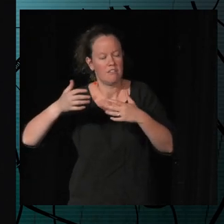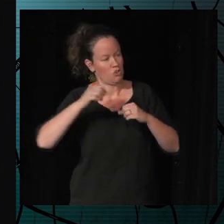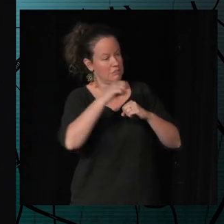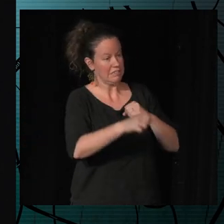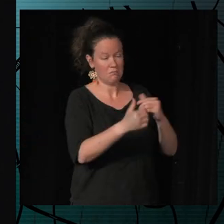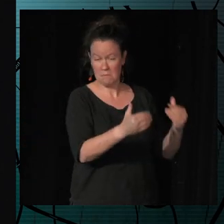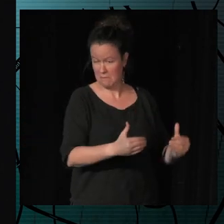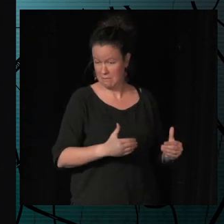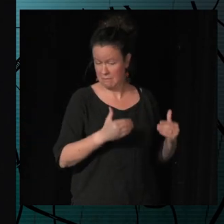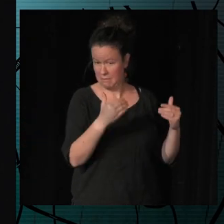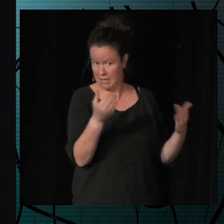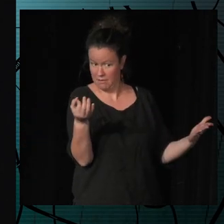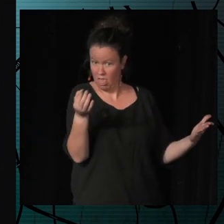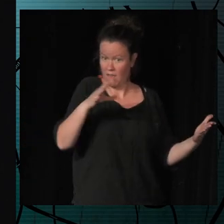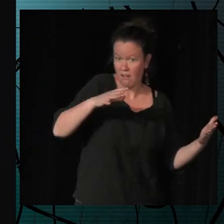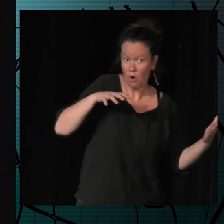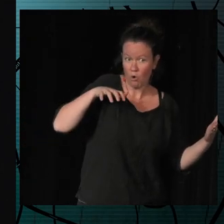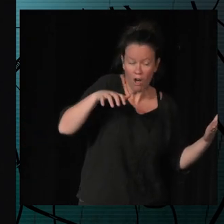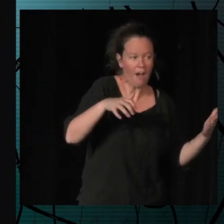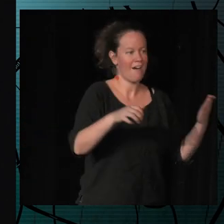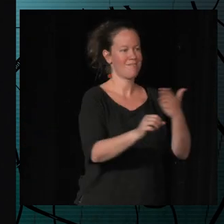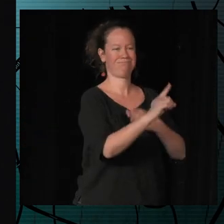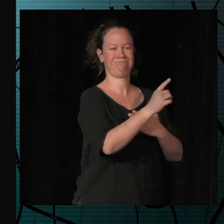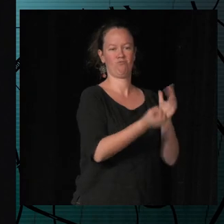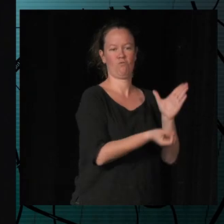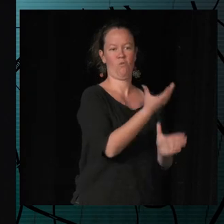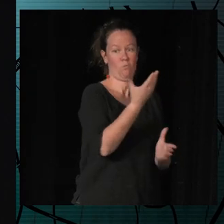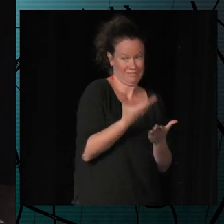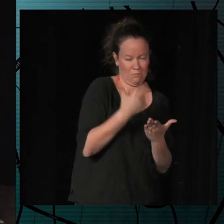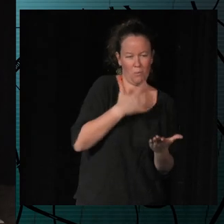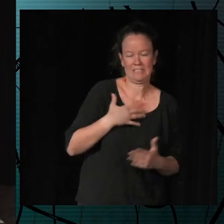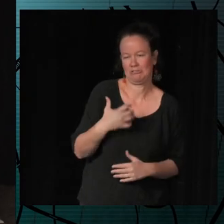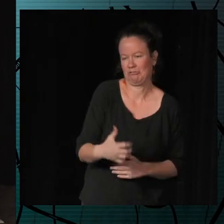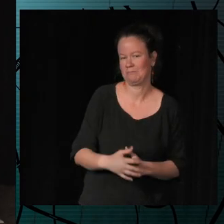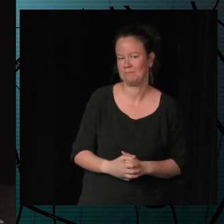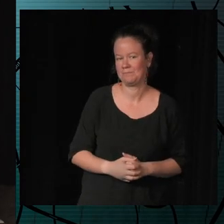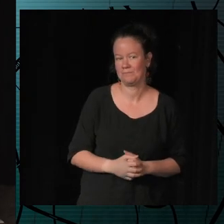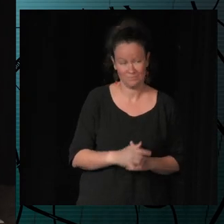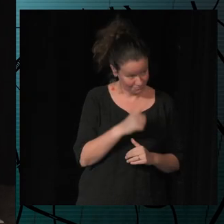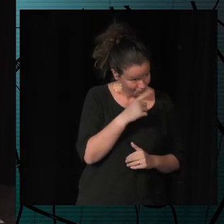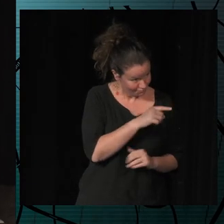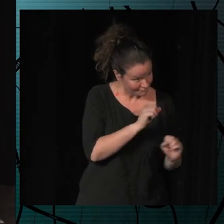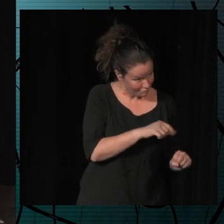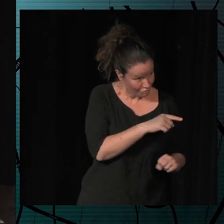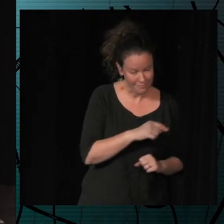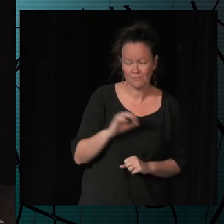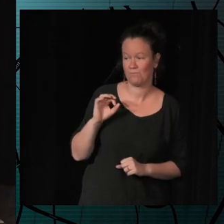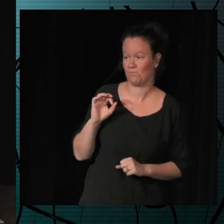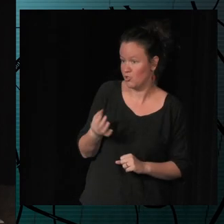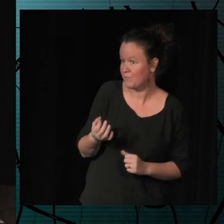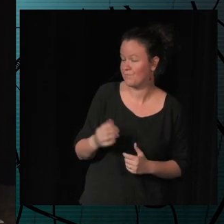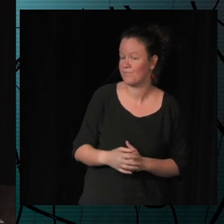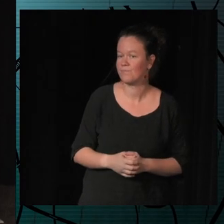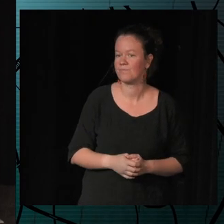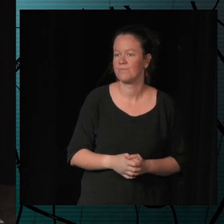genre spécifique qui existait déjà et oui ça reste une richesse à mon avis Patrick tu partage ce point de vue oui je pense qu'il c'est de façon très